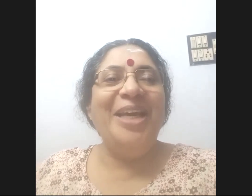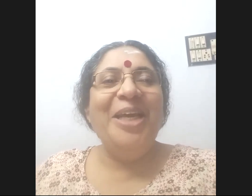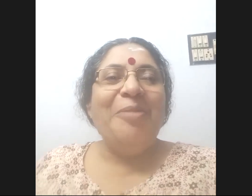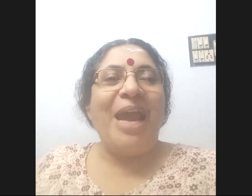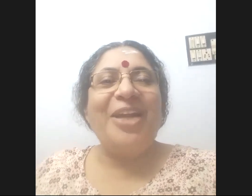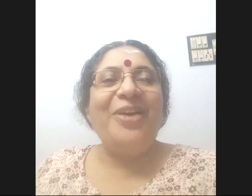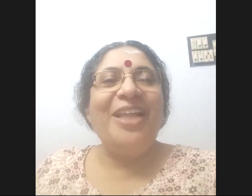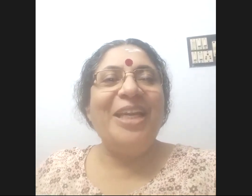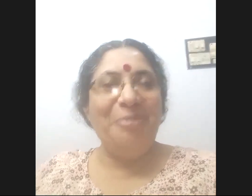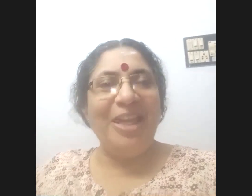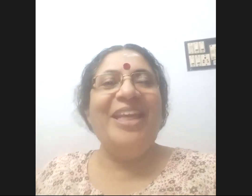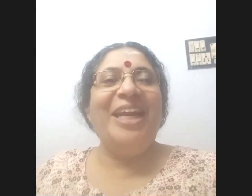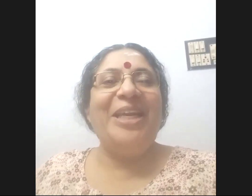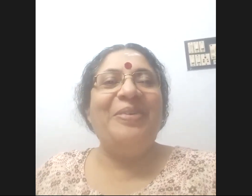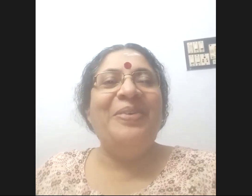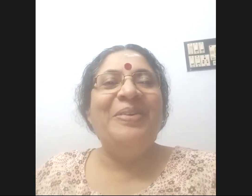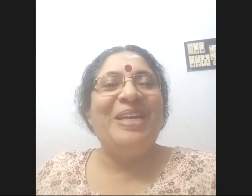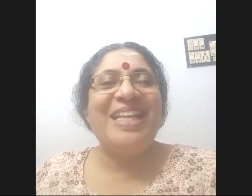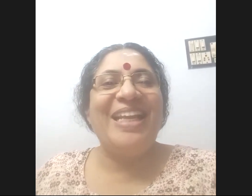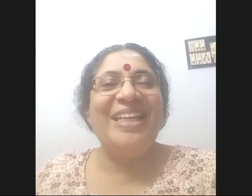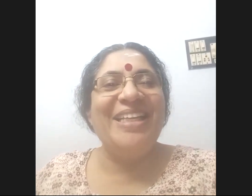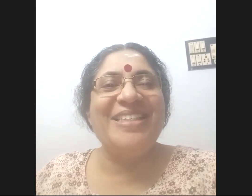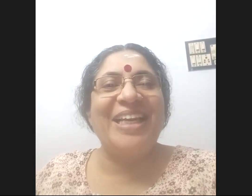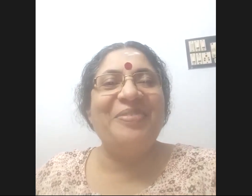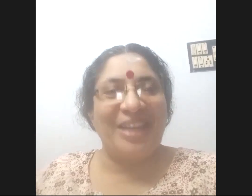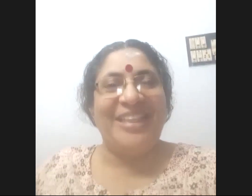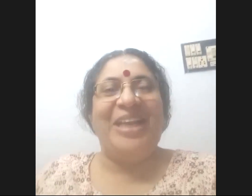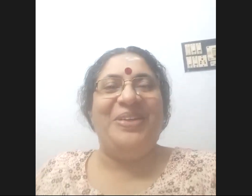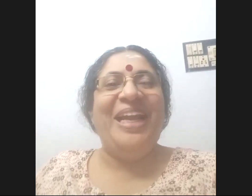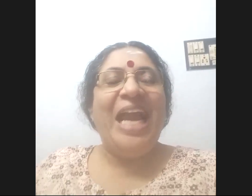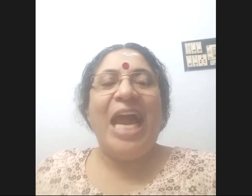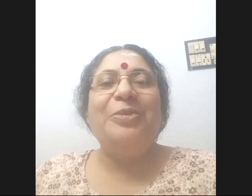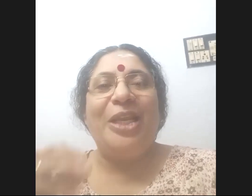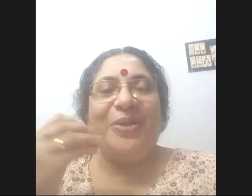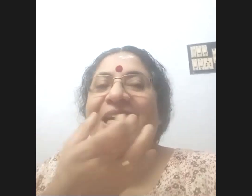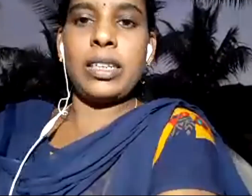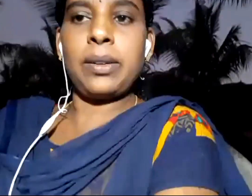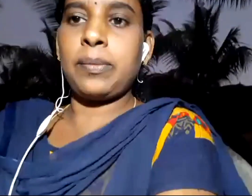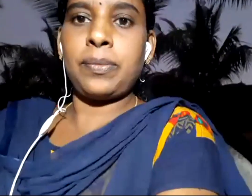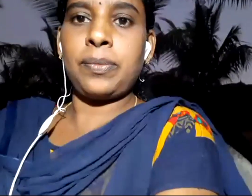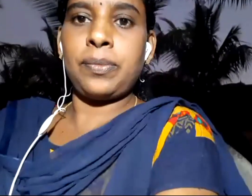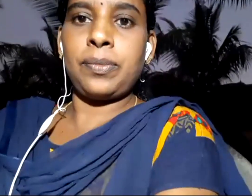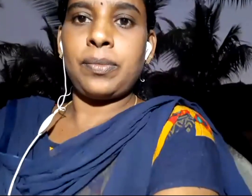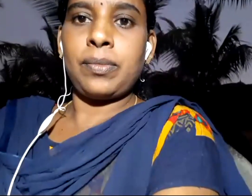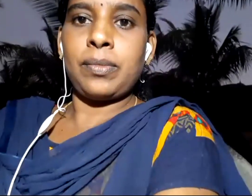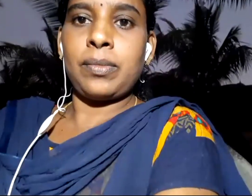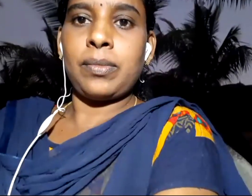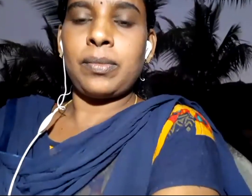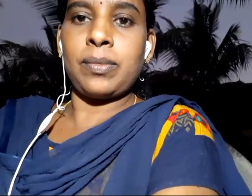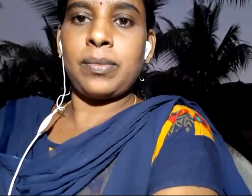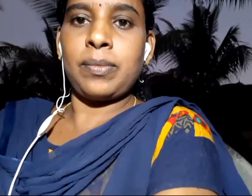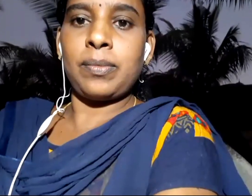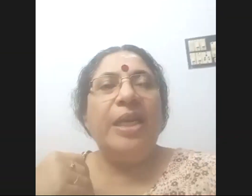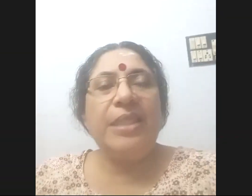നല്ല ബാക്കൊക്കെ ഉള്ളതാണെങ്കിൽ പറയും ഇങ്ങനെ കാണിക്കും, മനസ്സിലായില്ലേ? ലേഡീസ് ആണെങ്കിൽ പറയുന്നത് അതുപോലെ. ഇച്ചിരി ഓരോ സൈൻ വെച്ചിട്ടാണ്